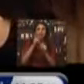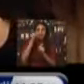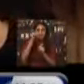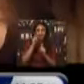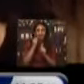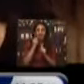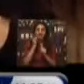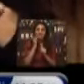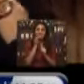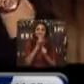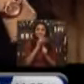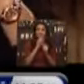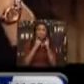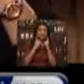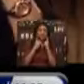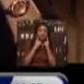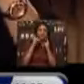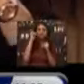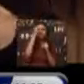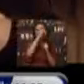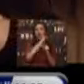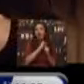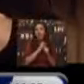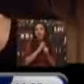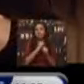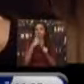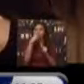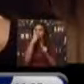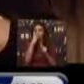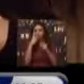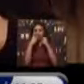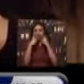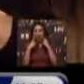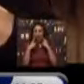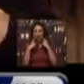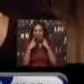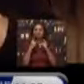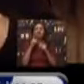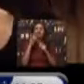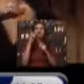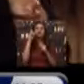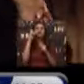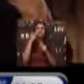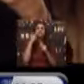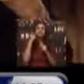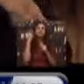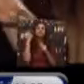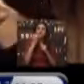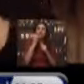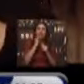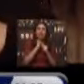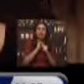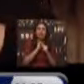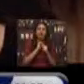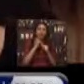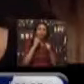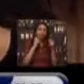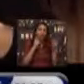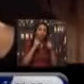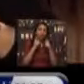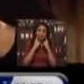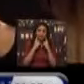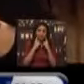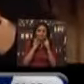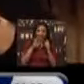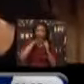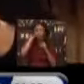ودايما كنت بسمع من الاساتذة في امريكا وكده ان الكوميدي اصعب بكتير من الدراما. يعني الدراما